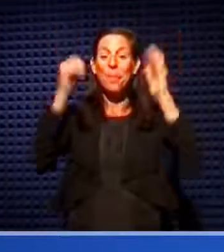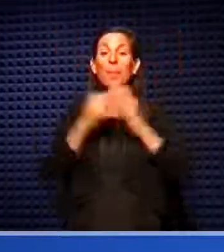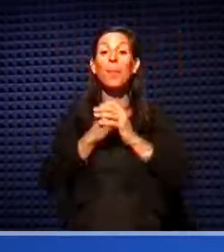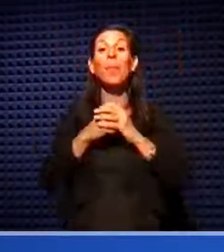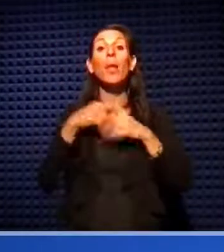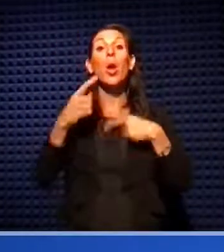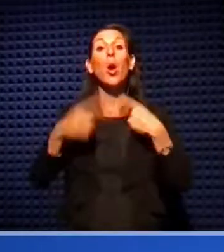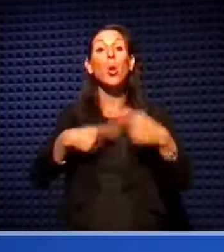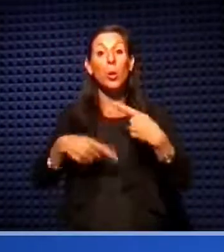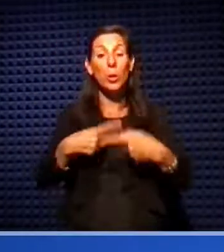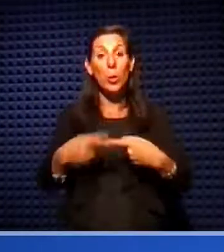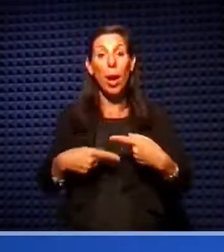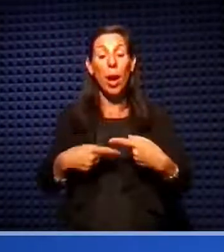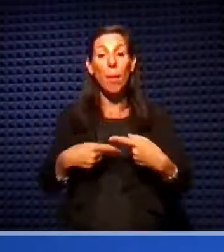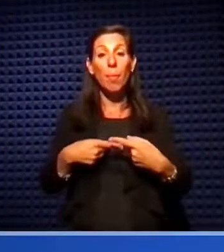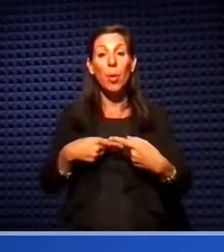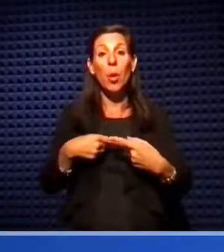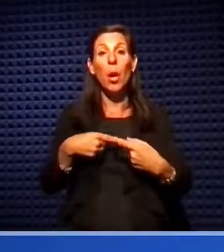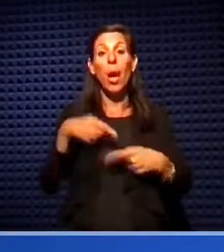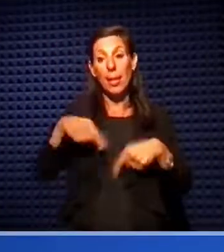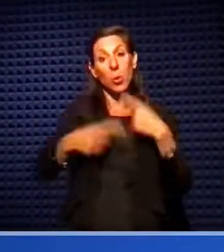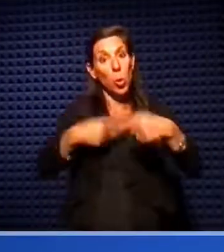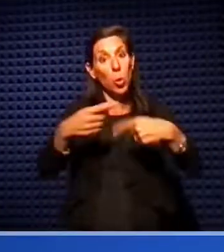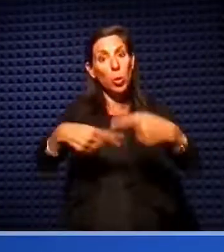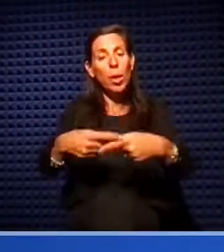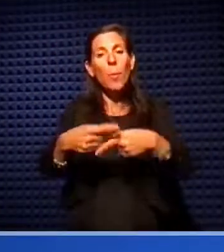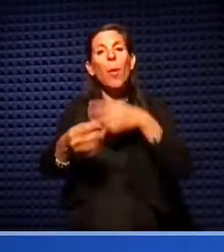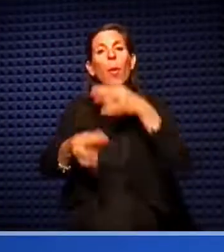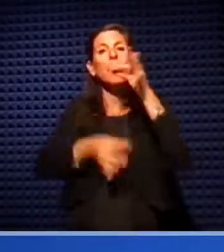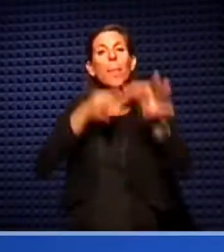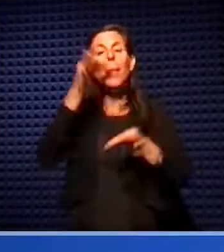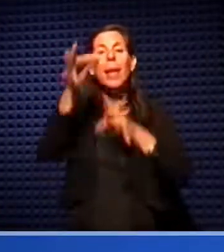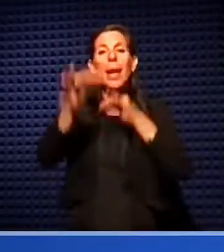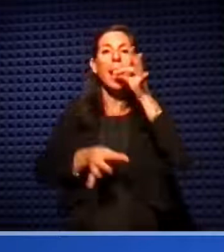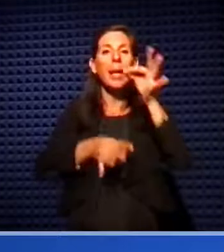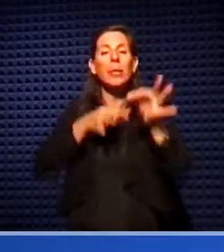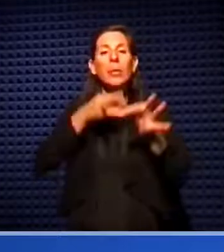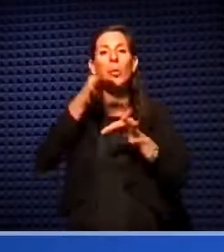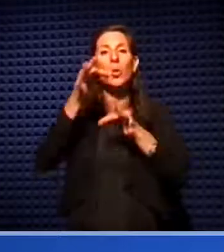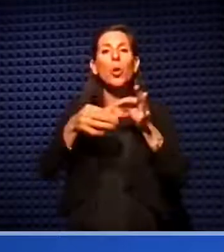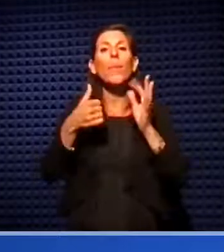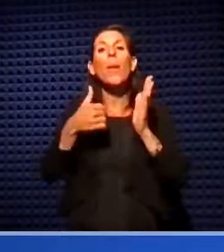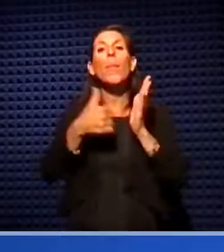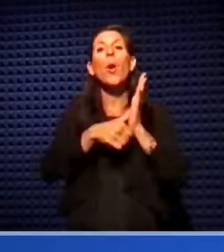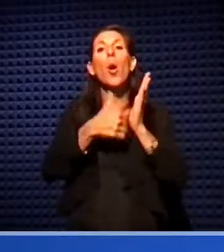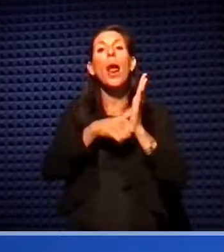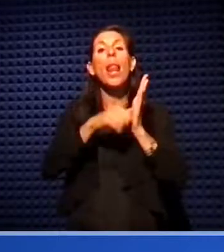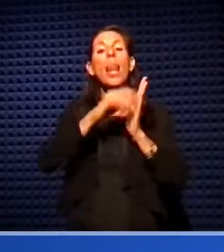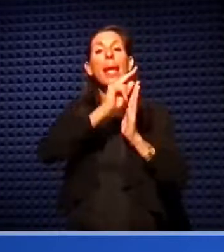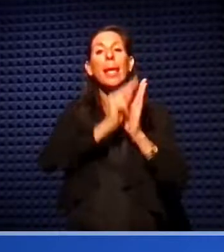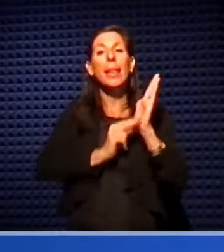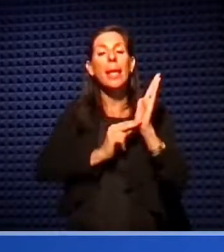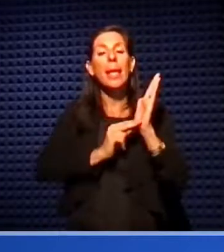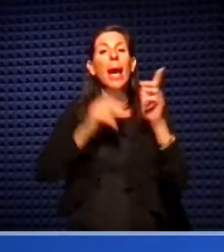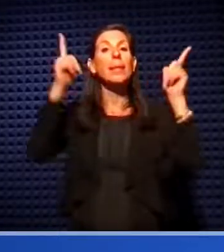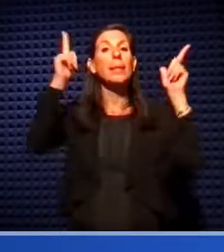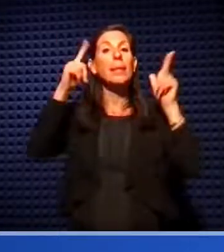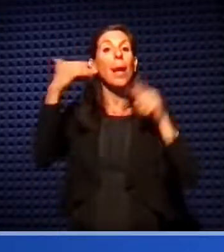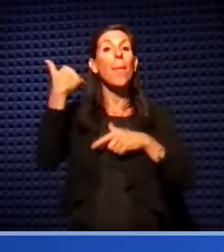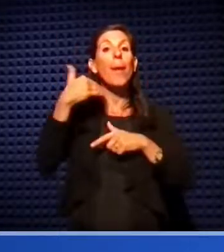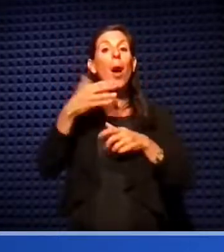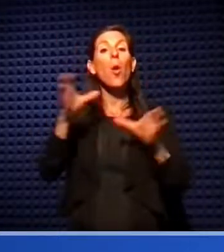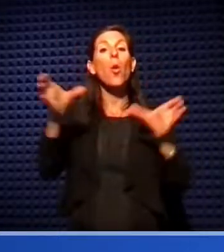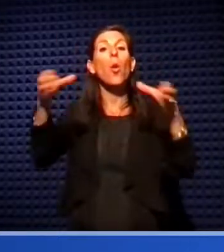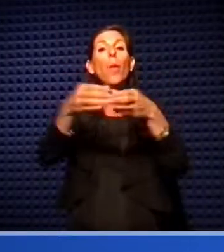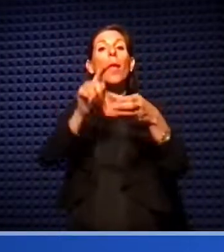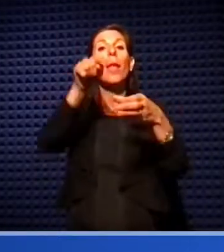maglatsun nata ya hadis gudday ikunna. እንታይ ዳ ቅዱስ ጳውሎስ ምስ ሰብ ገላትያ ዓብ ጸገም ምስ ኣጋጠሞ ዝሃቦ መግለፂ እዩ ልዕሊ ኩሉ ከዓ ቃል